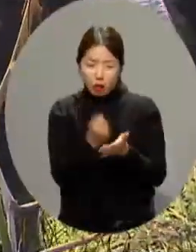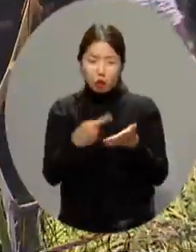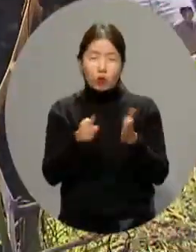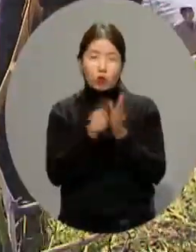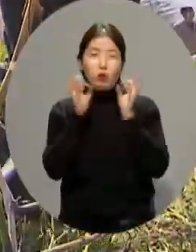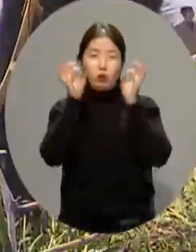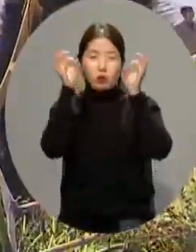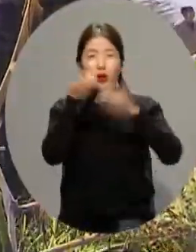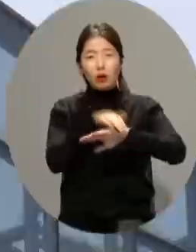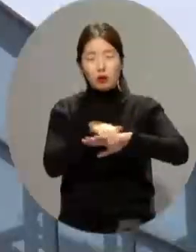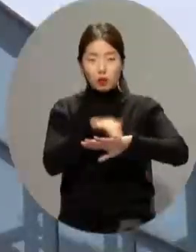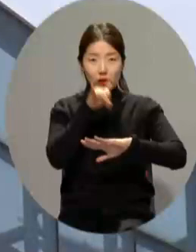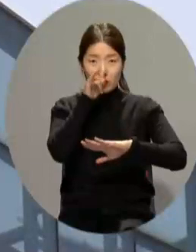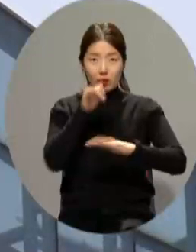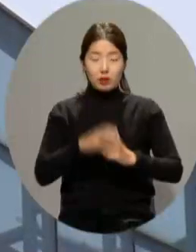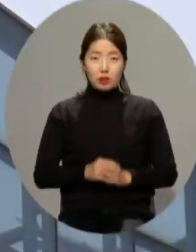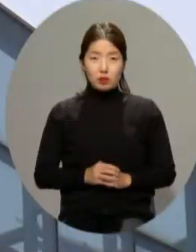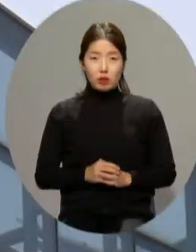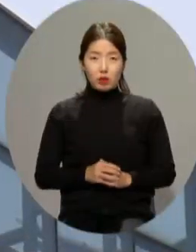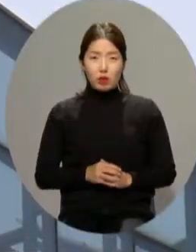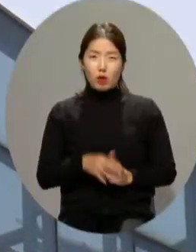확보하겠다는 계획입니다